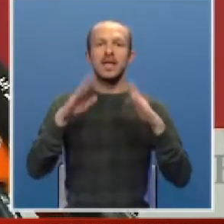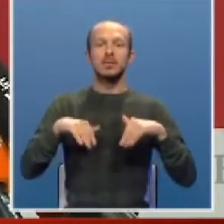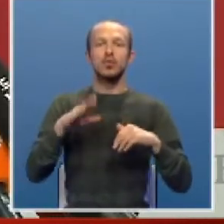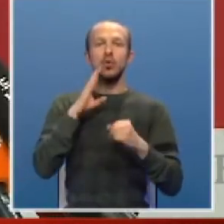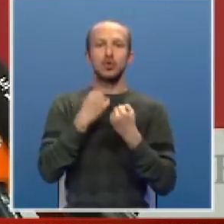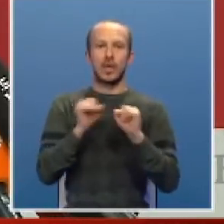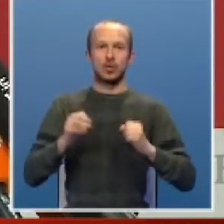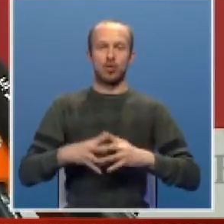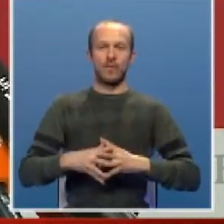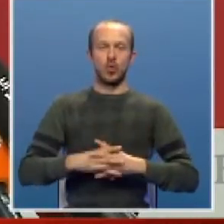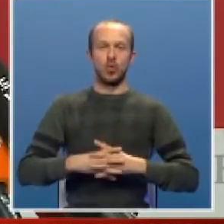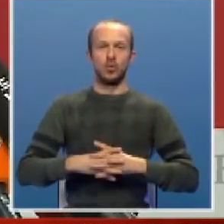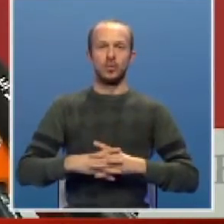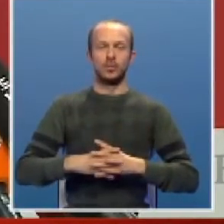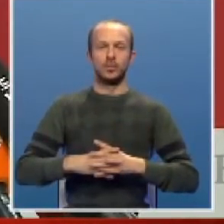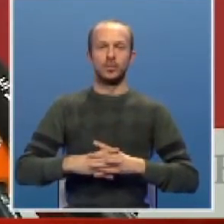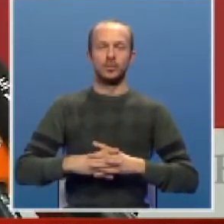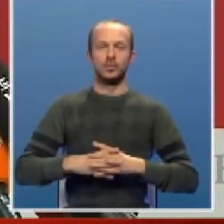Bosni i Hercegovini.